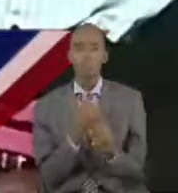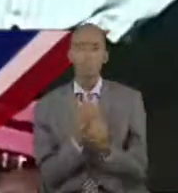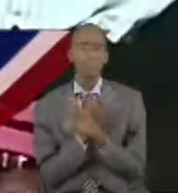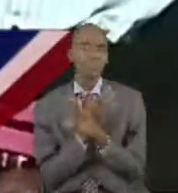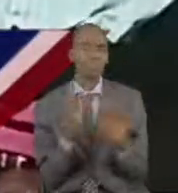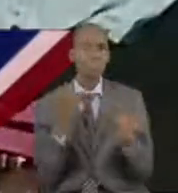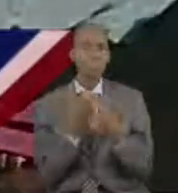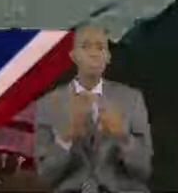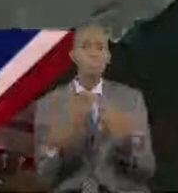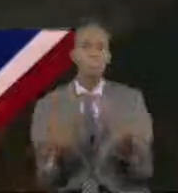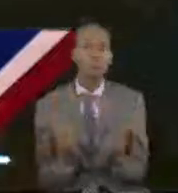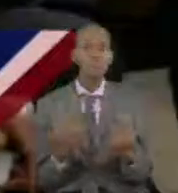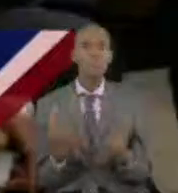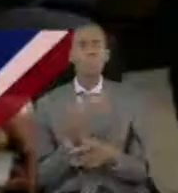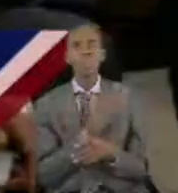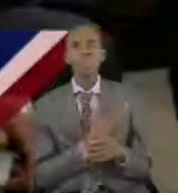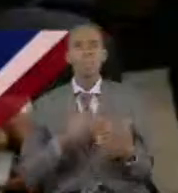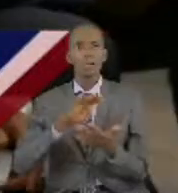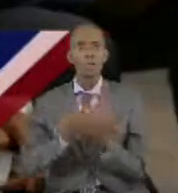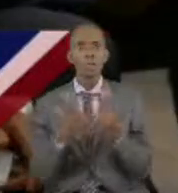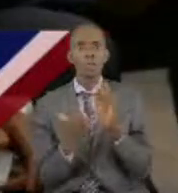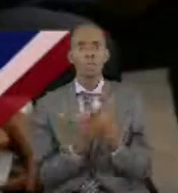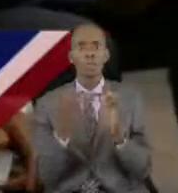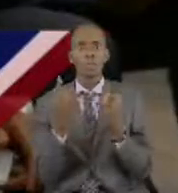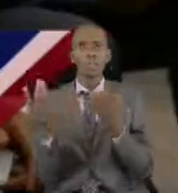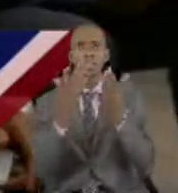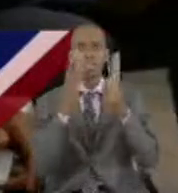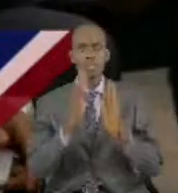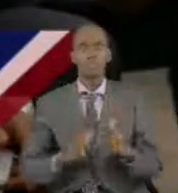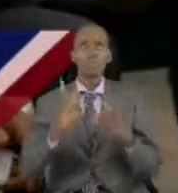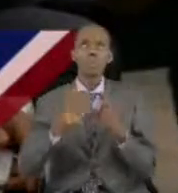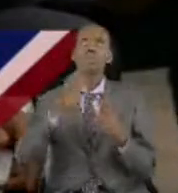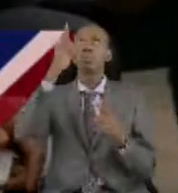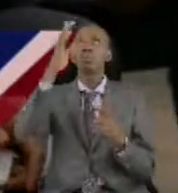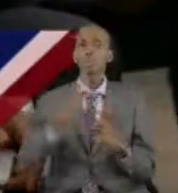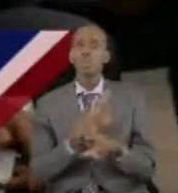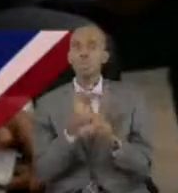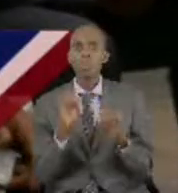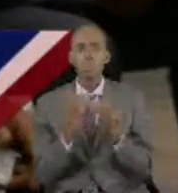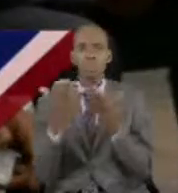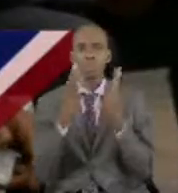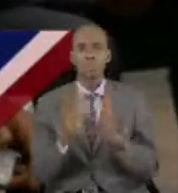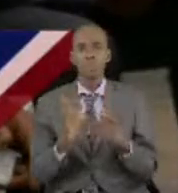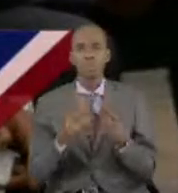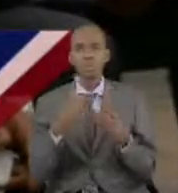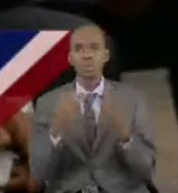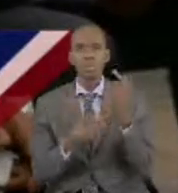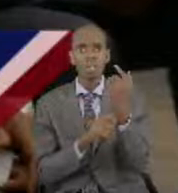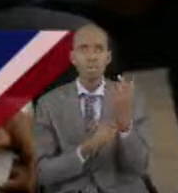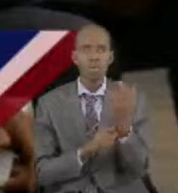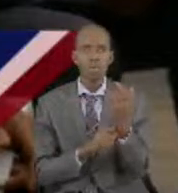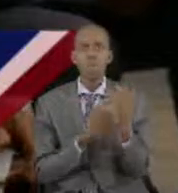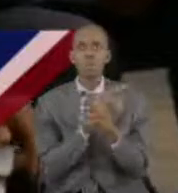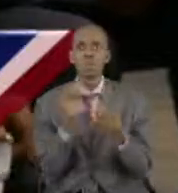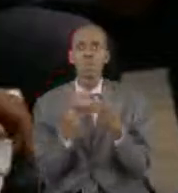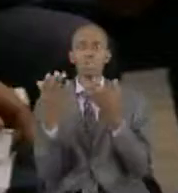du péché et devenu esclave de Dieu, vous avez pour fruit la sainteté. Vous n'êtes plus serviteur du